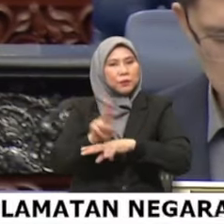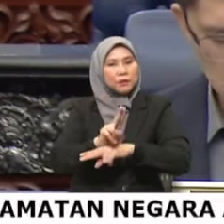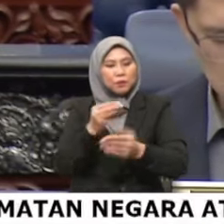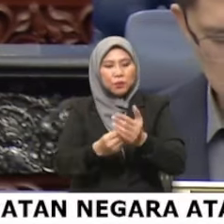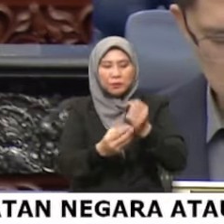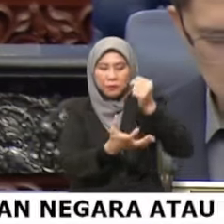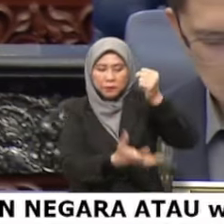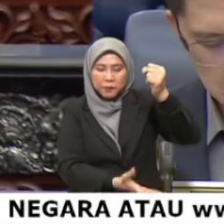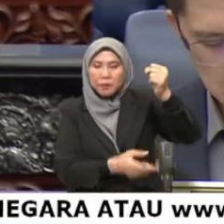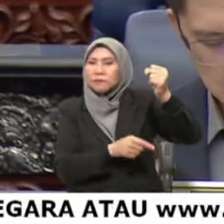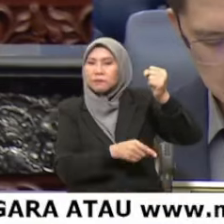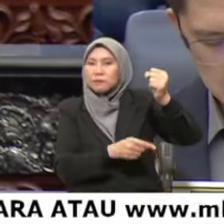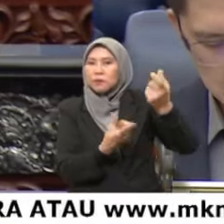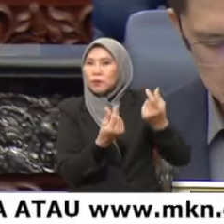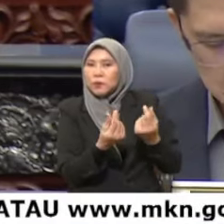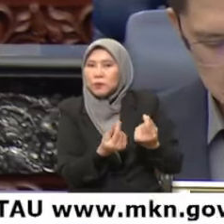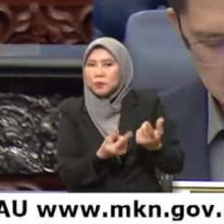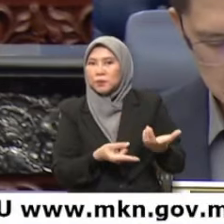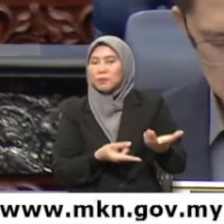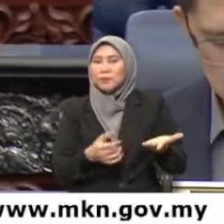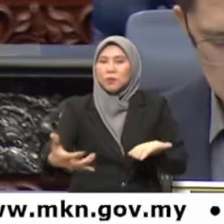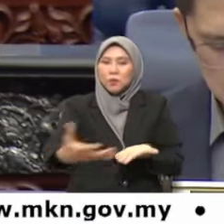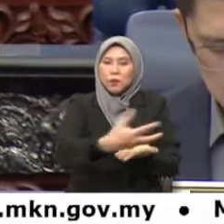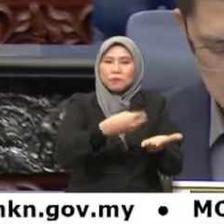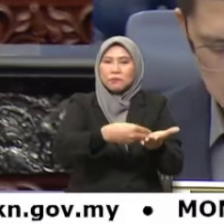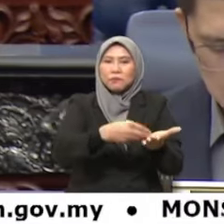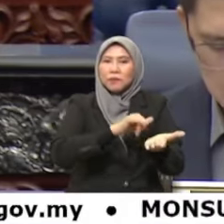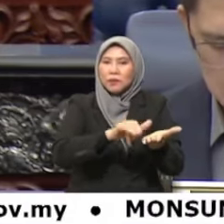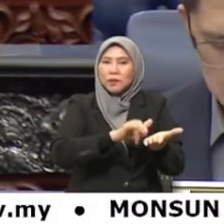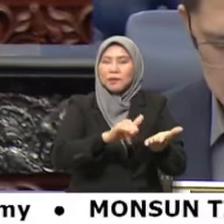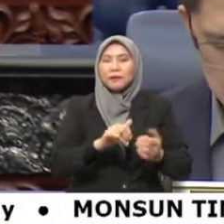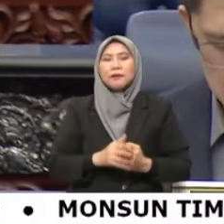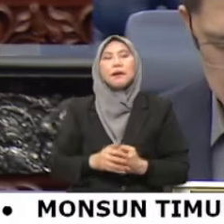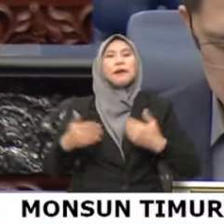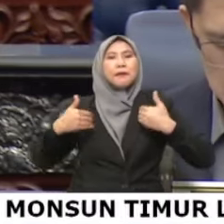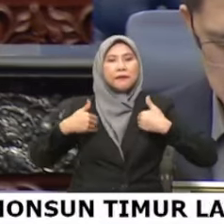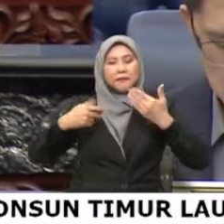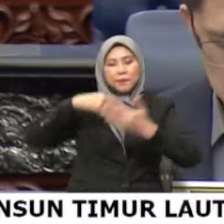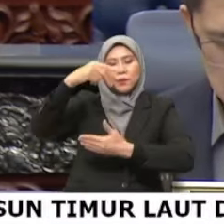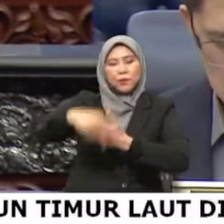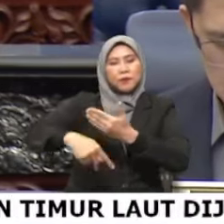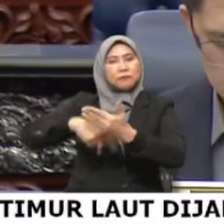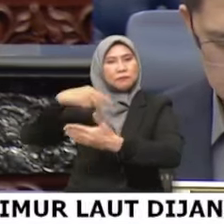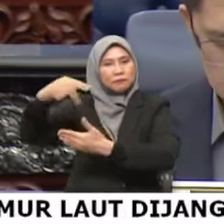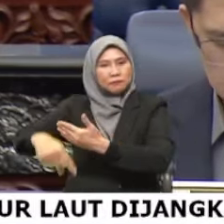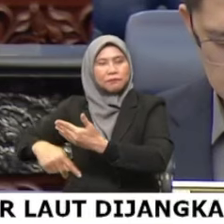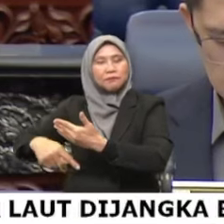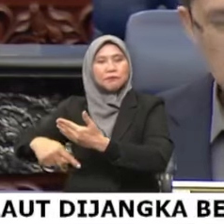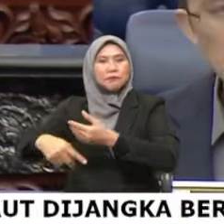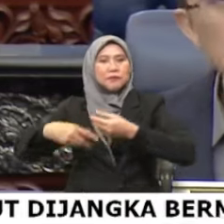ini? Buat pemakluman Dewan Yang Mulia, kita telah mengadakan banyak program-program untuk memberikan